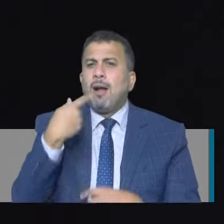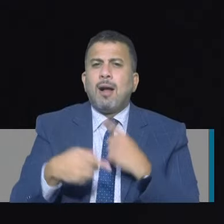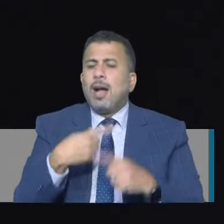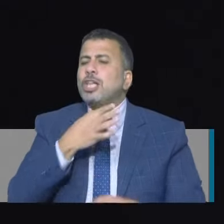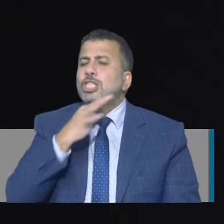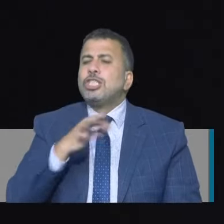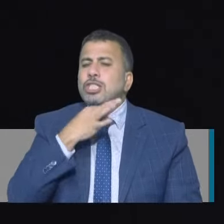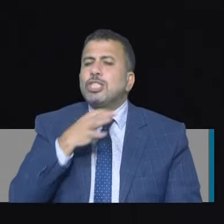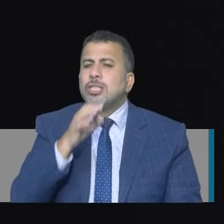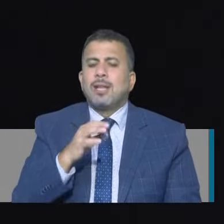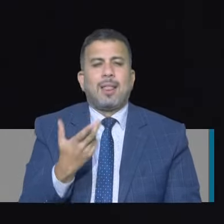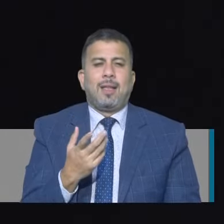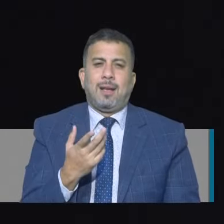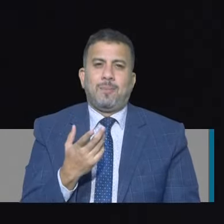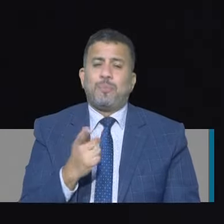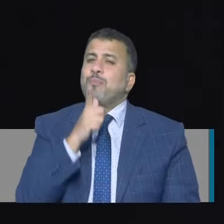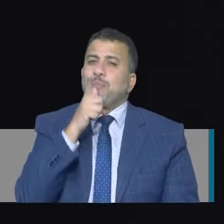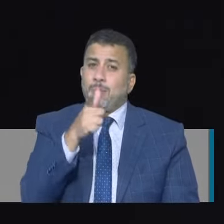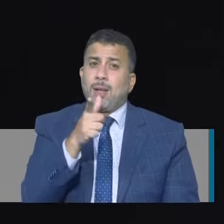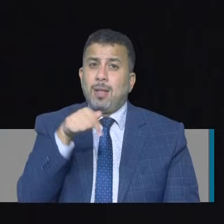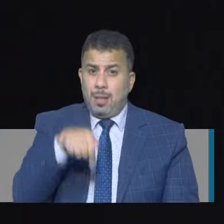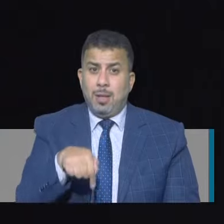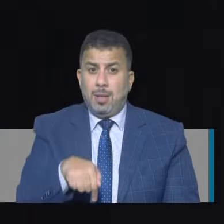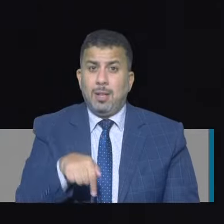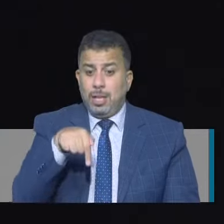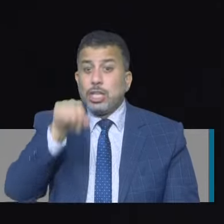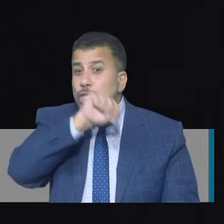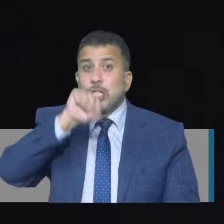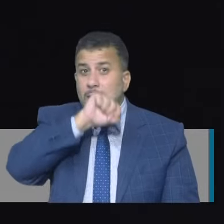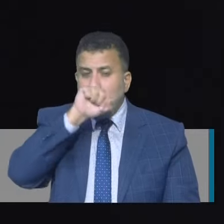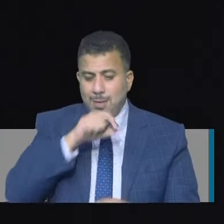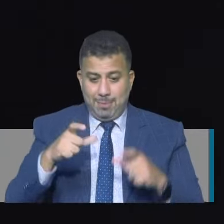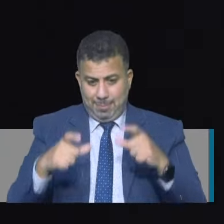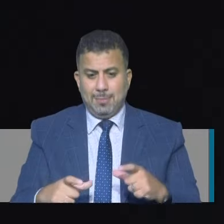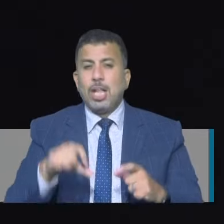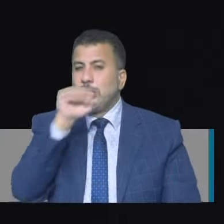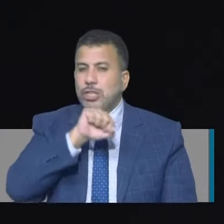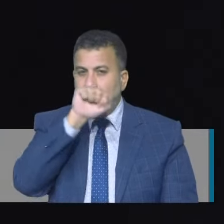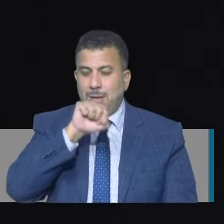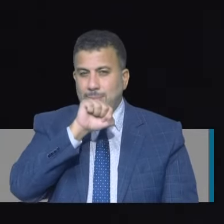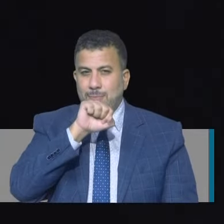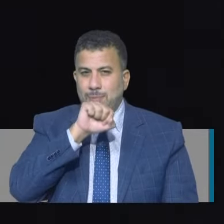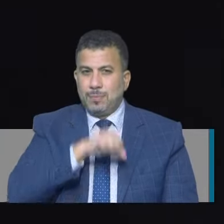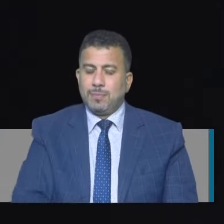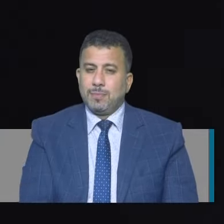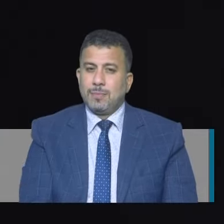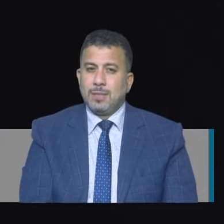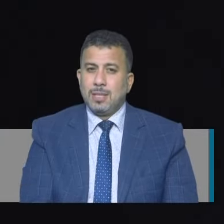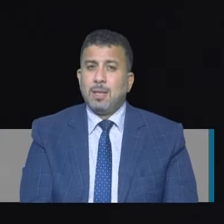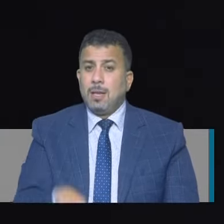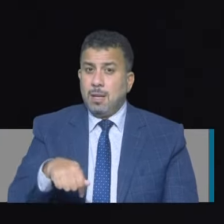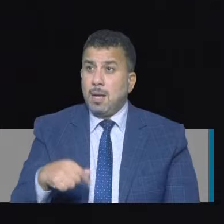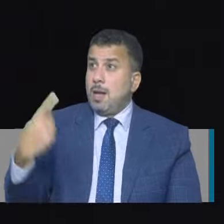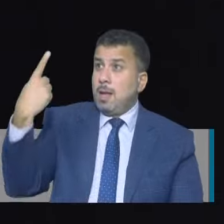كل جديد وهذا ما حدث في الشارقه فقد كانت